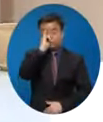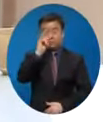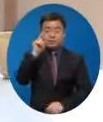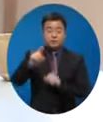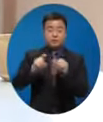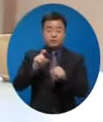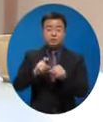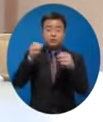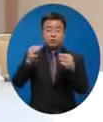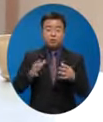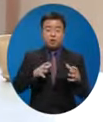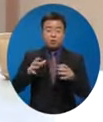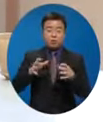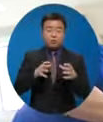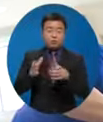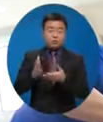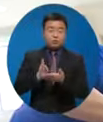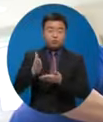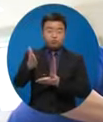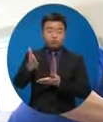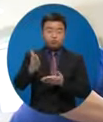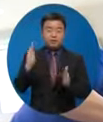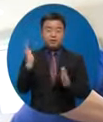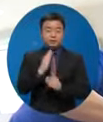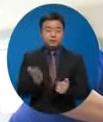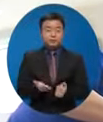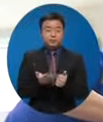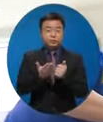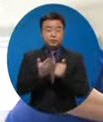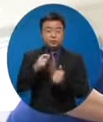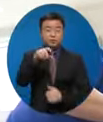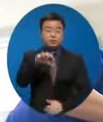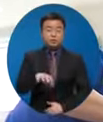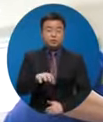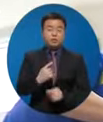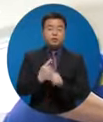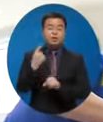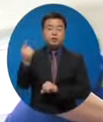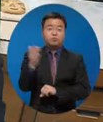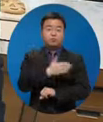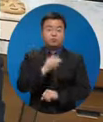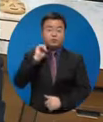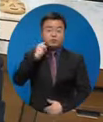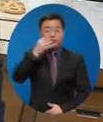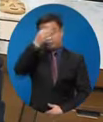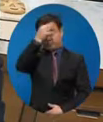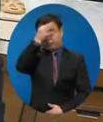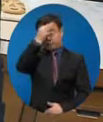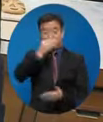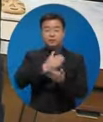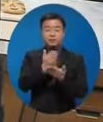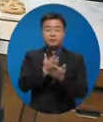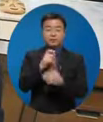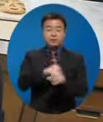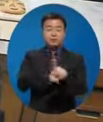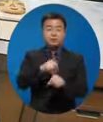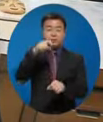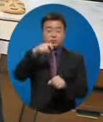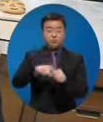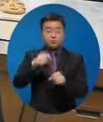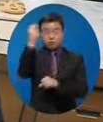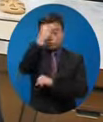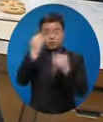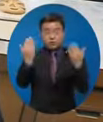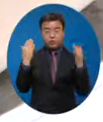디자인 분야의 전문 인력을 양성해온 이 학교는 내년부터 예술계 특목고로 전환됩니다. 예술 분야의 특성상